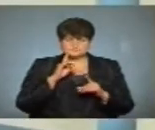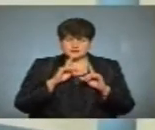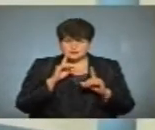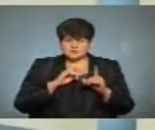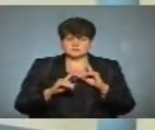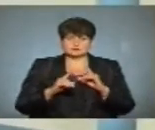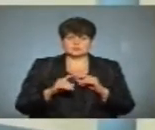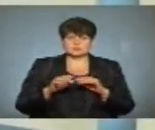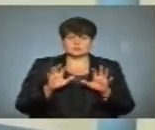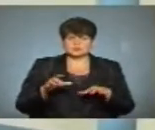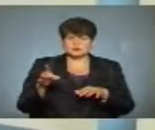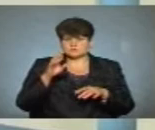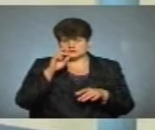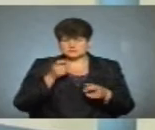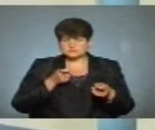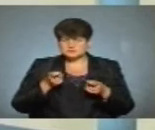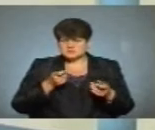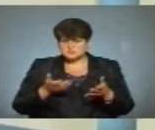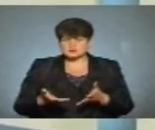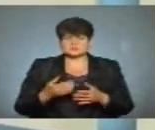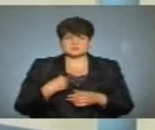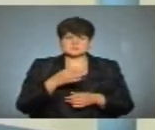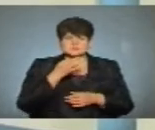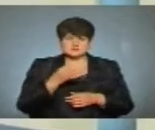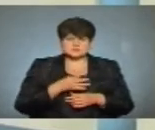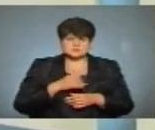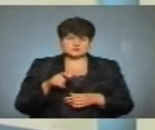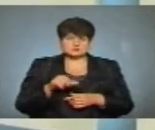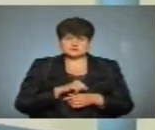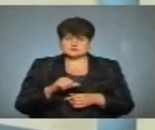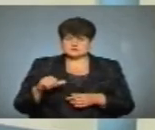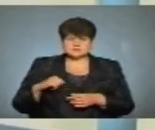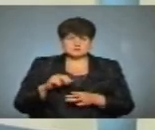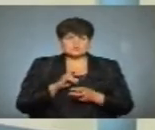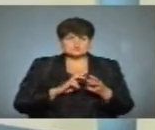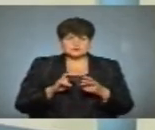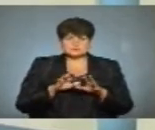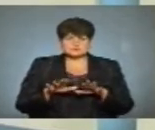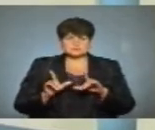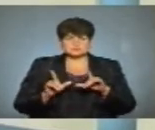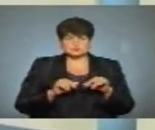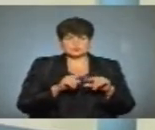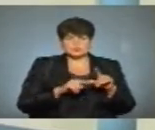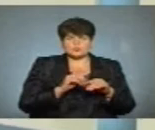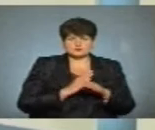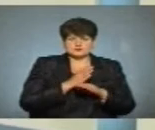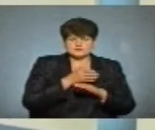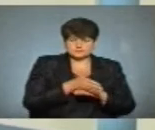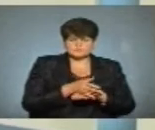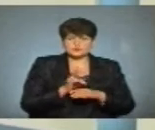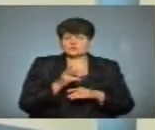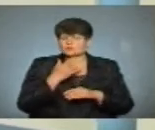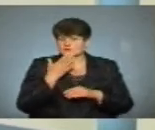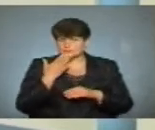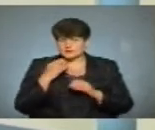з головою радержадміністрації, і нас запевнило, що люди самостійно шукають місця, тобто переїжджають до родичів. Хто не має